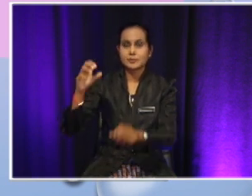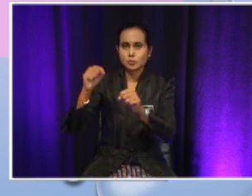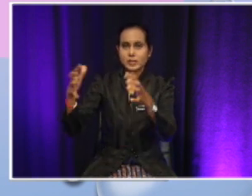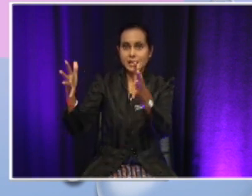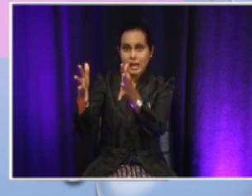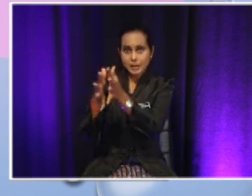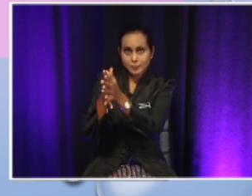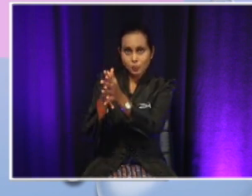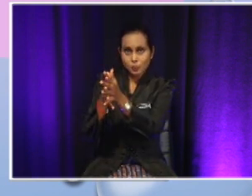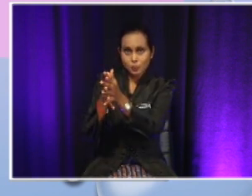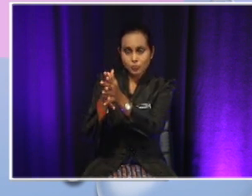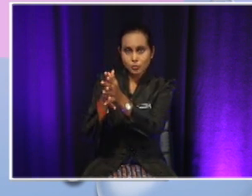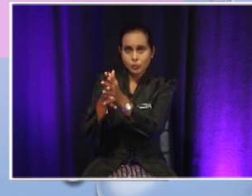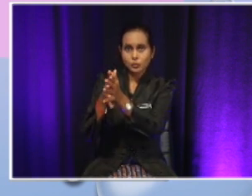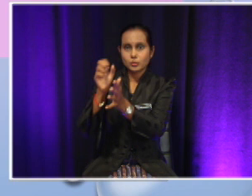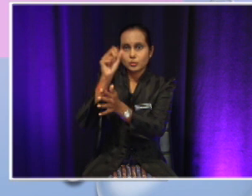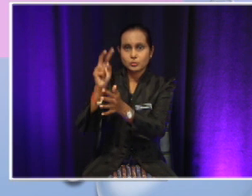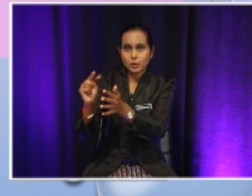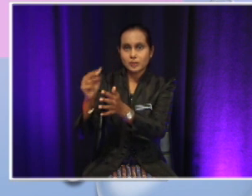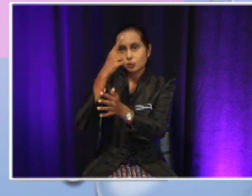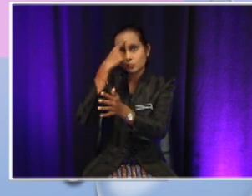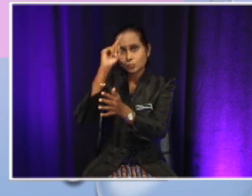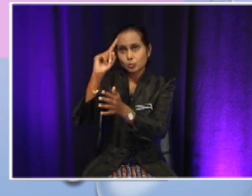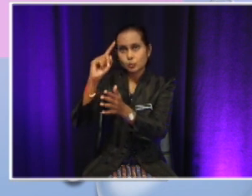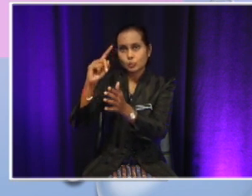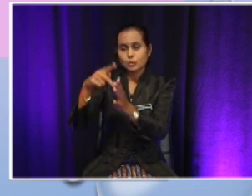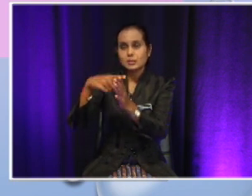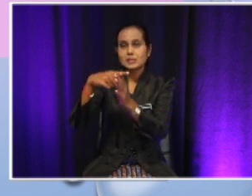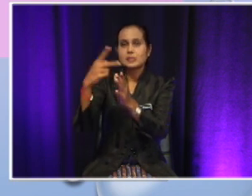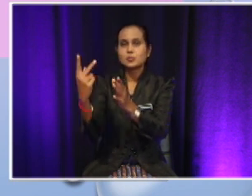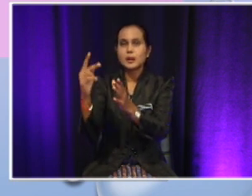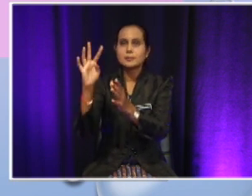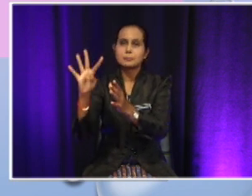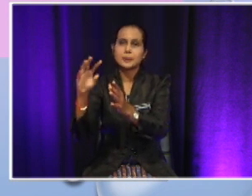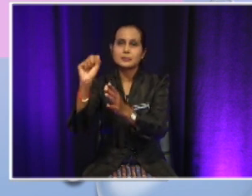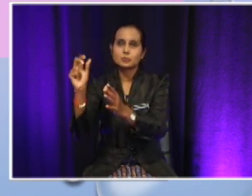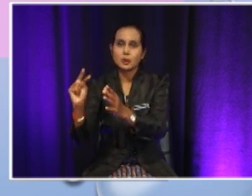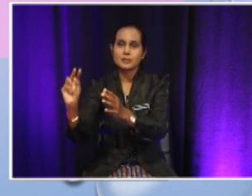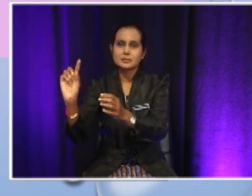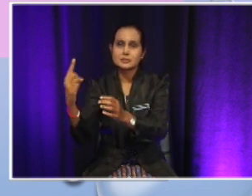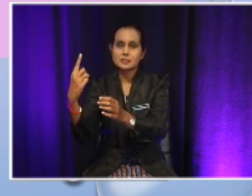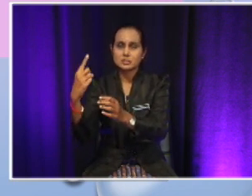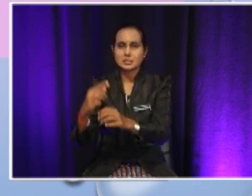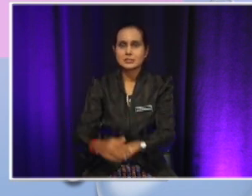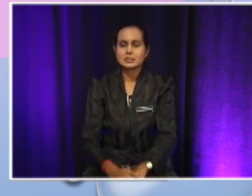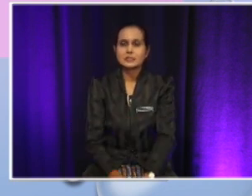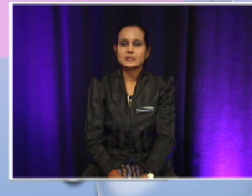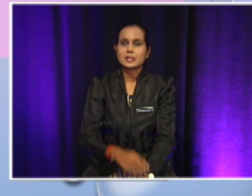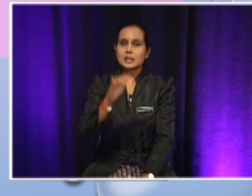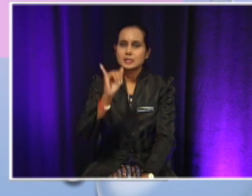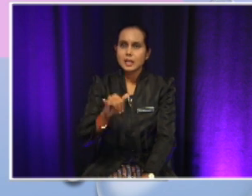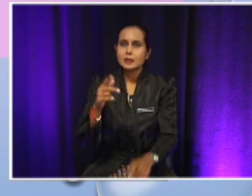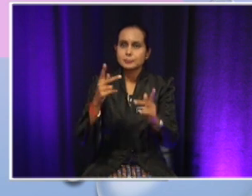gabungkan, gabungkan soalan ni untuk keluarkan 4 soalan saja. 4 soalan saja yang